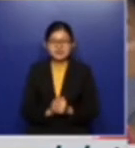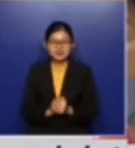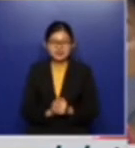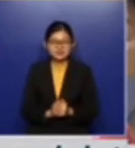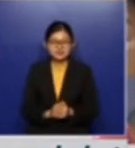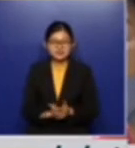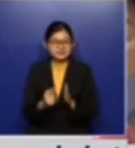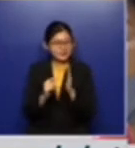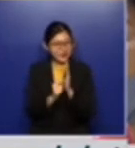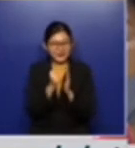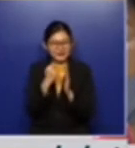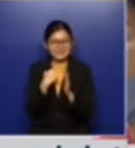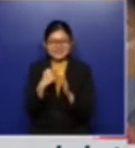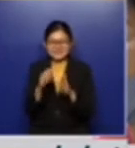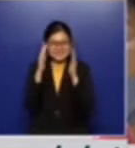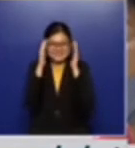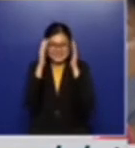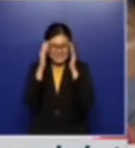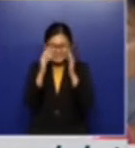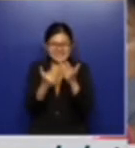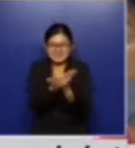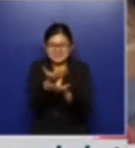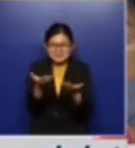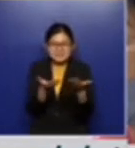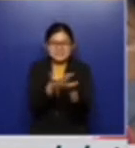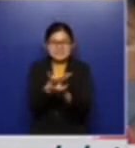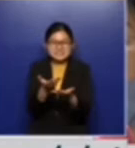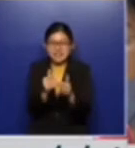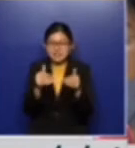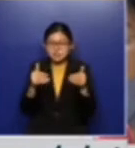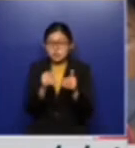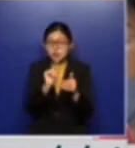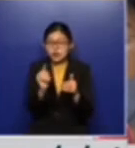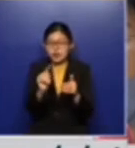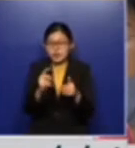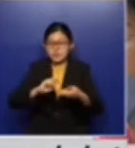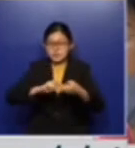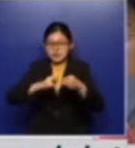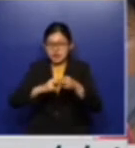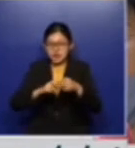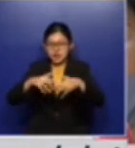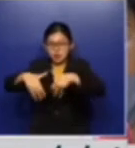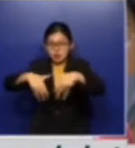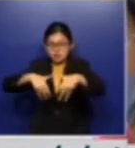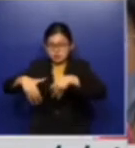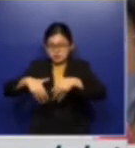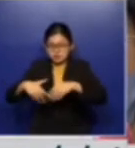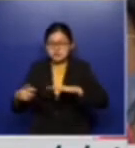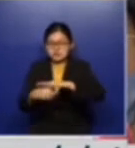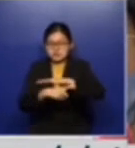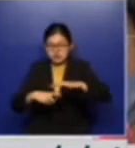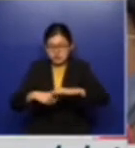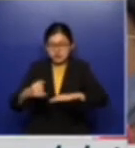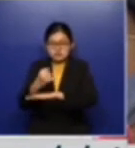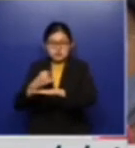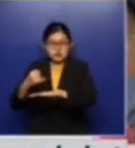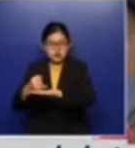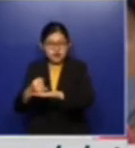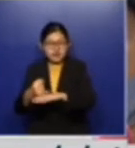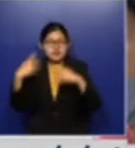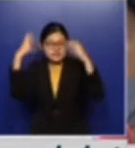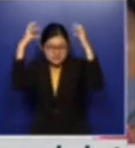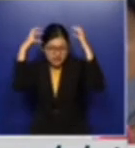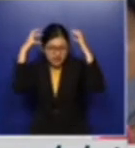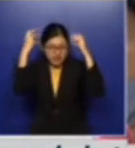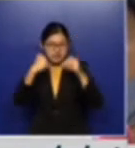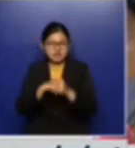ตั้งใจที่จะปรึกษาหารือเฉพาะปัญหาพี่น้องชาวนาชาวไร่ในจังหวัดสระบุรี เ